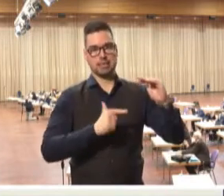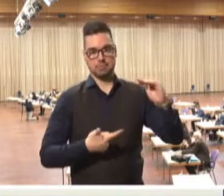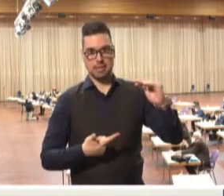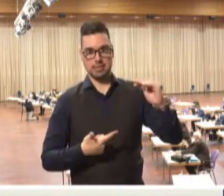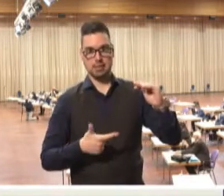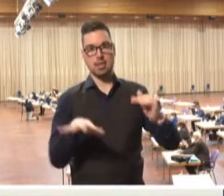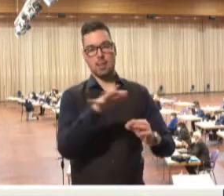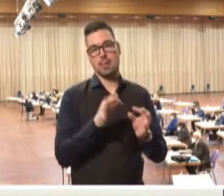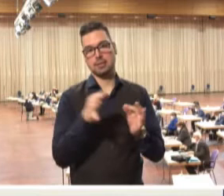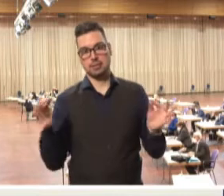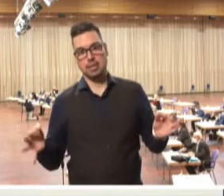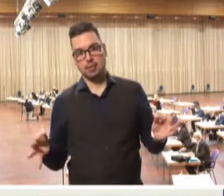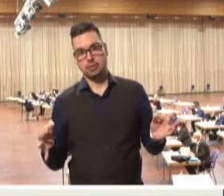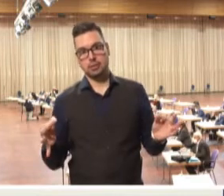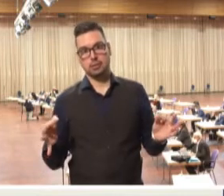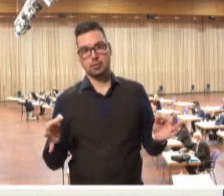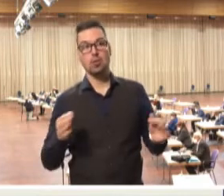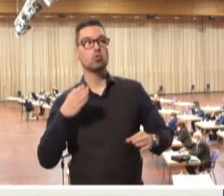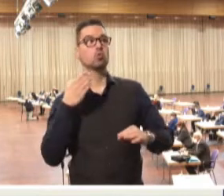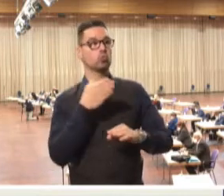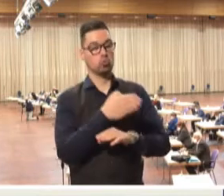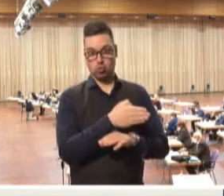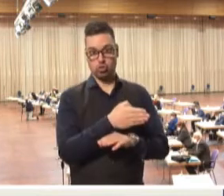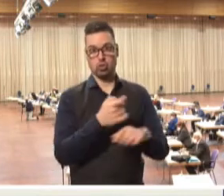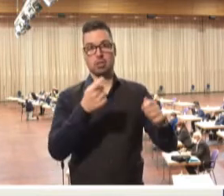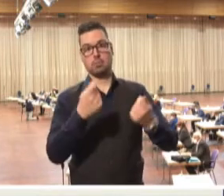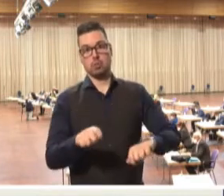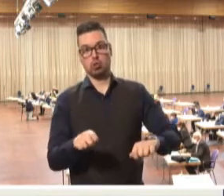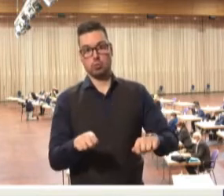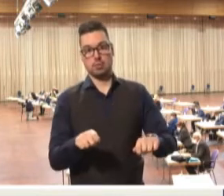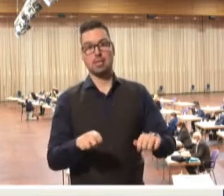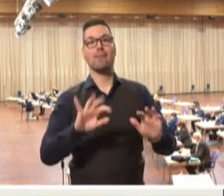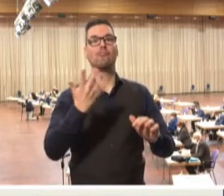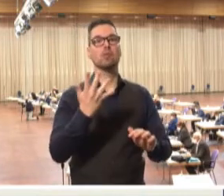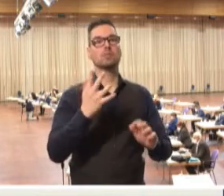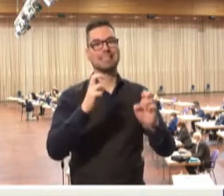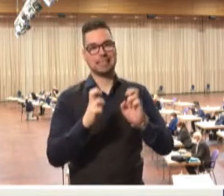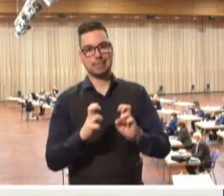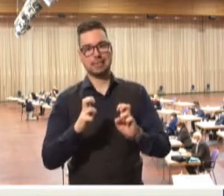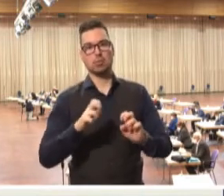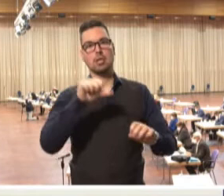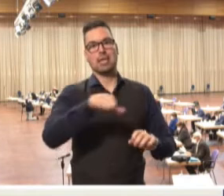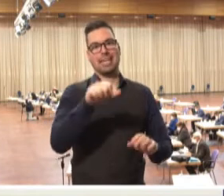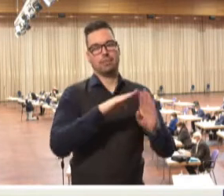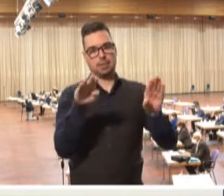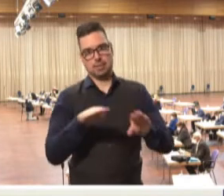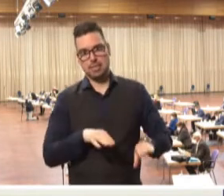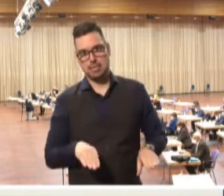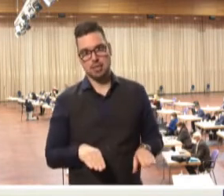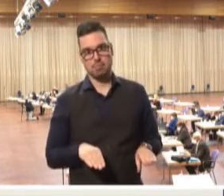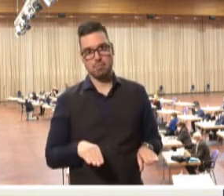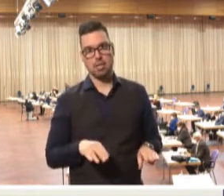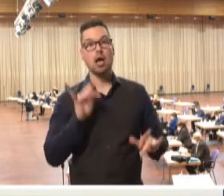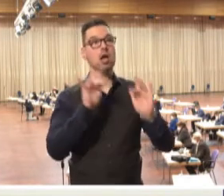über den Landtag des Saarlandes durch Beschluss des Ausschusses in seiner fünften Sitzung vom 11. Dezember 2019